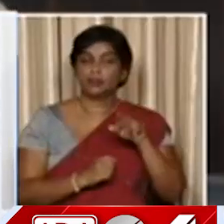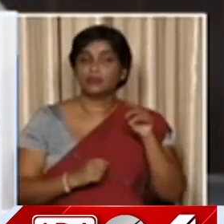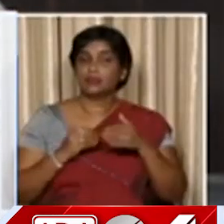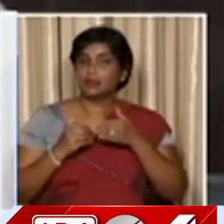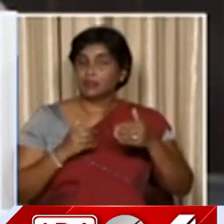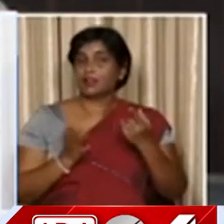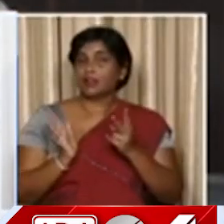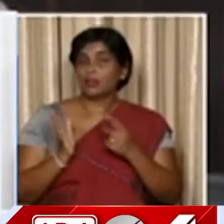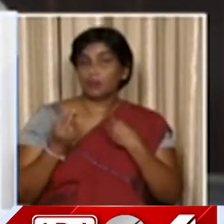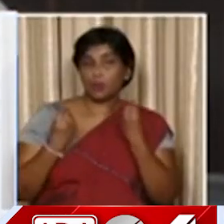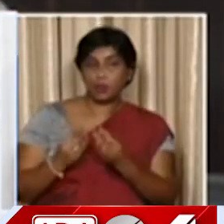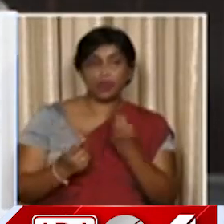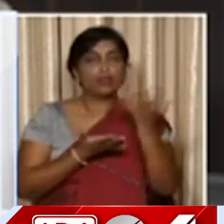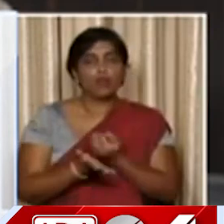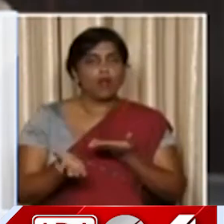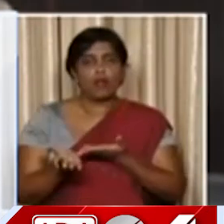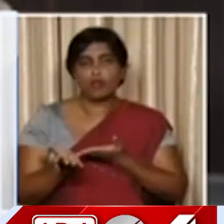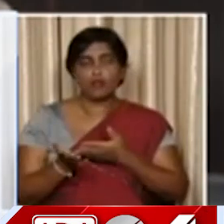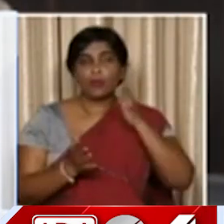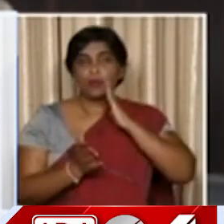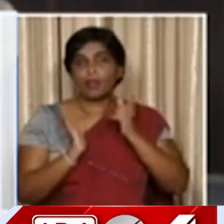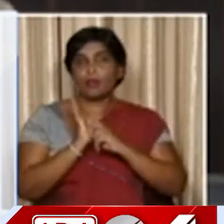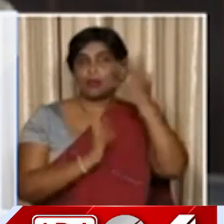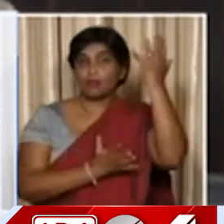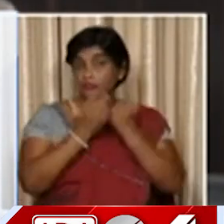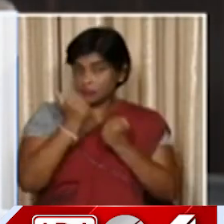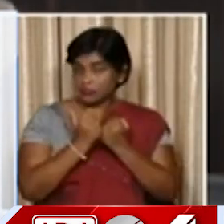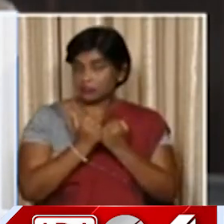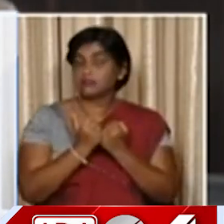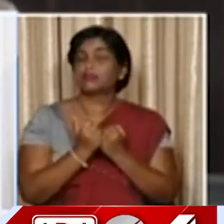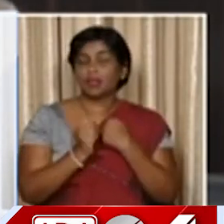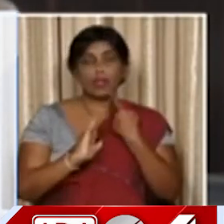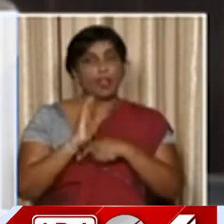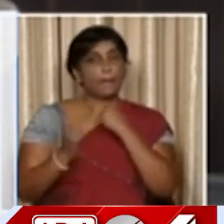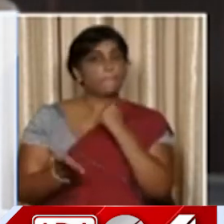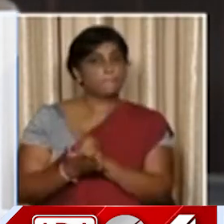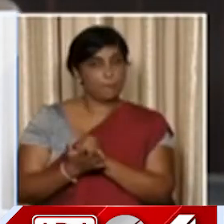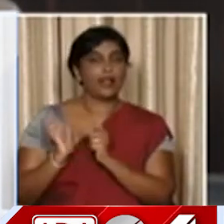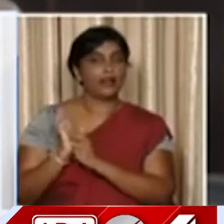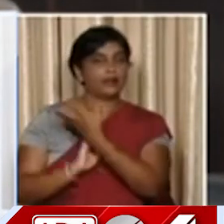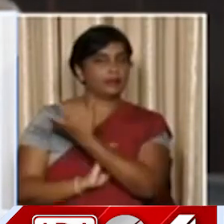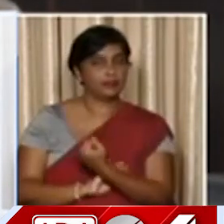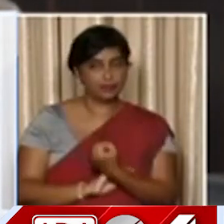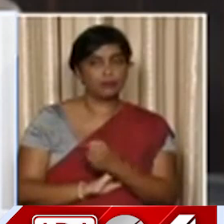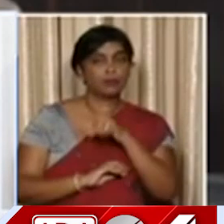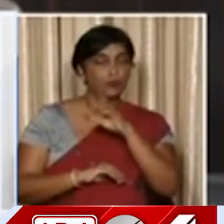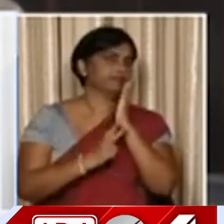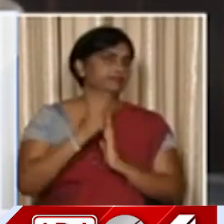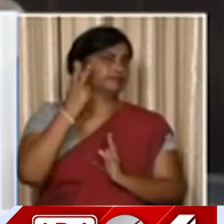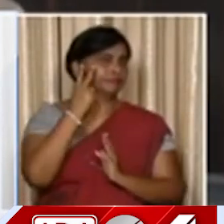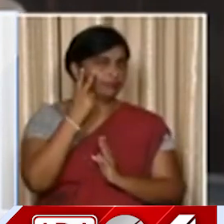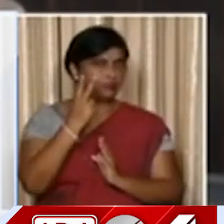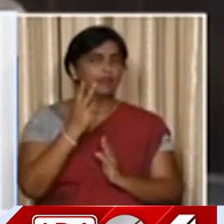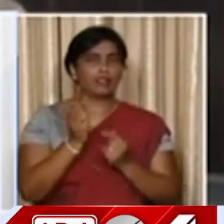මෙතෙක් මේ හිඟ මුදල් පියවා ගත්තේ කොහොමද? විදේශ ණය ලබා ගන්නවා, ලංකා බැංකු වලින් අයිරා ලබා ගන්නවා. මේ ක්‍රම දෙකෙන්